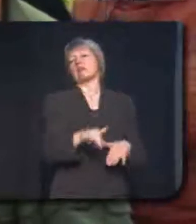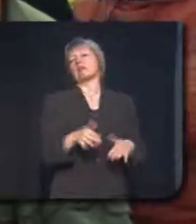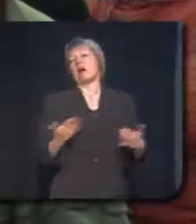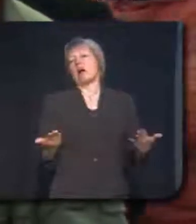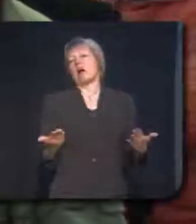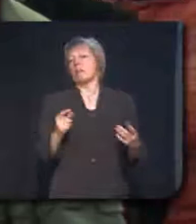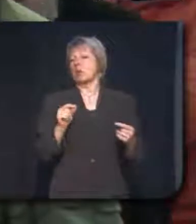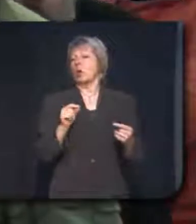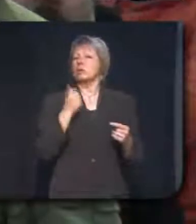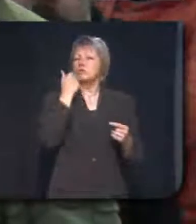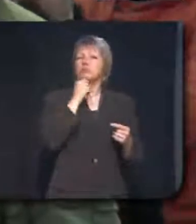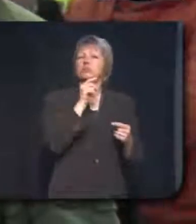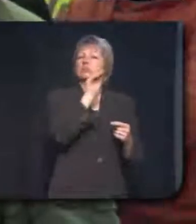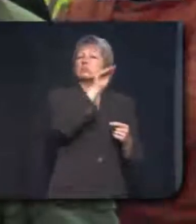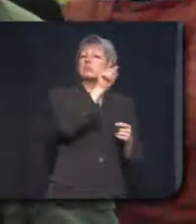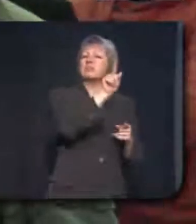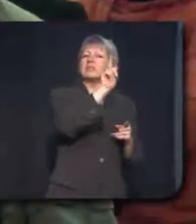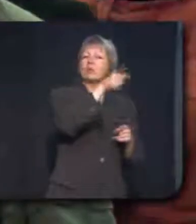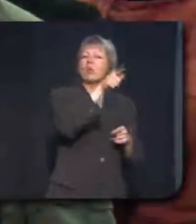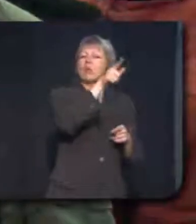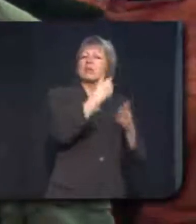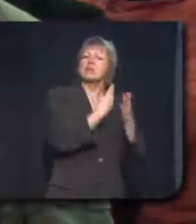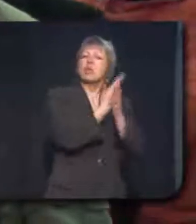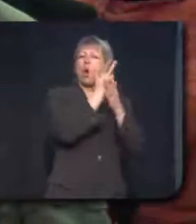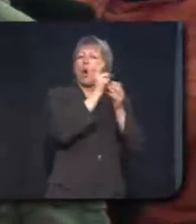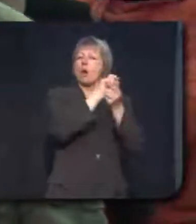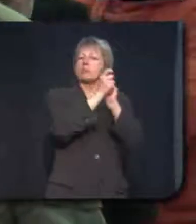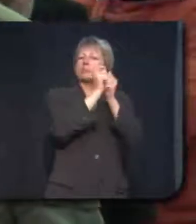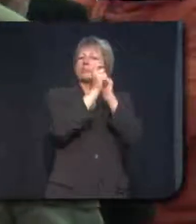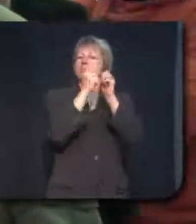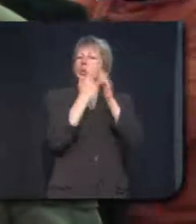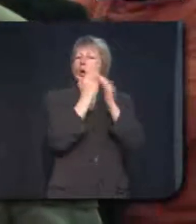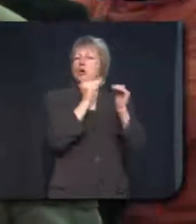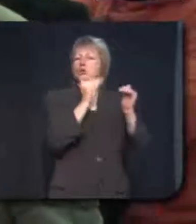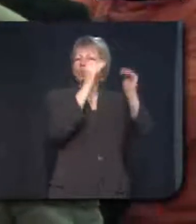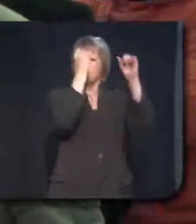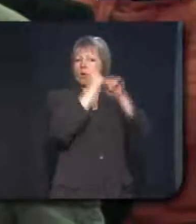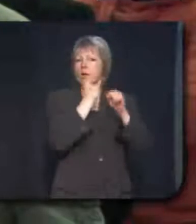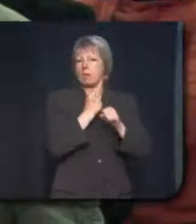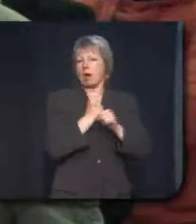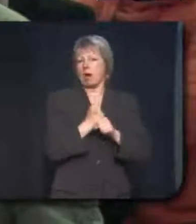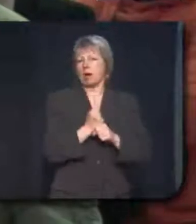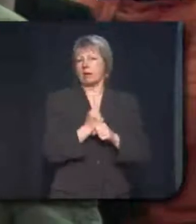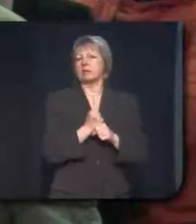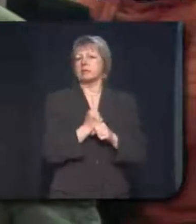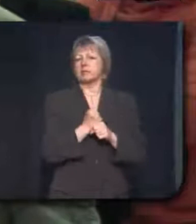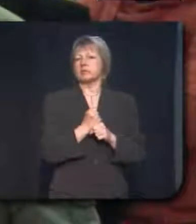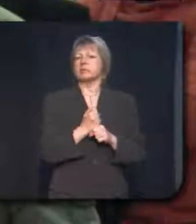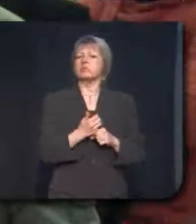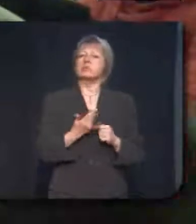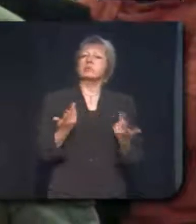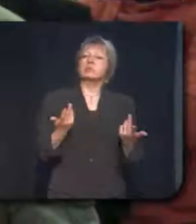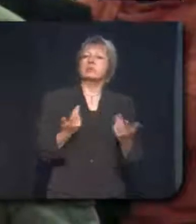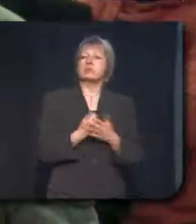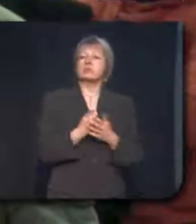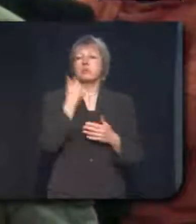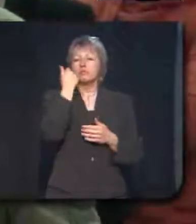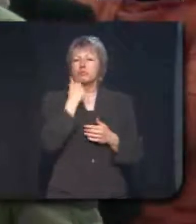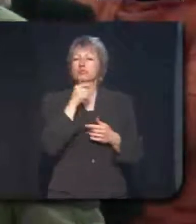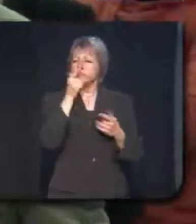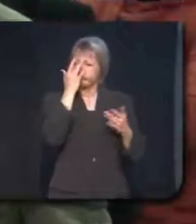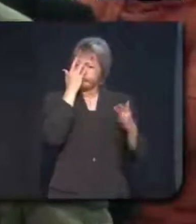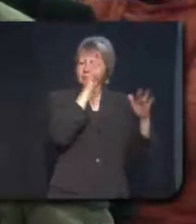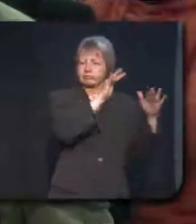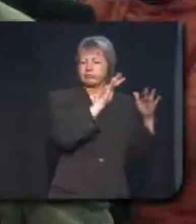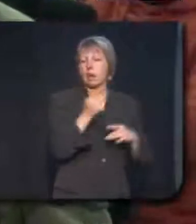Strukturierung und demokratischen Neugründung der EU aufruft bitte annehmen wenn man Probleme mit der